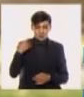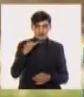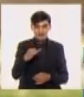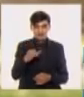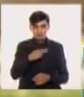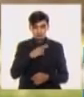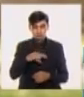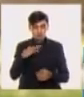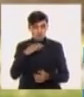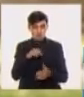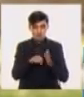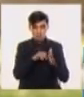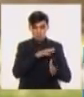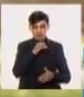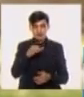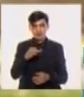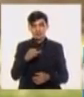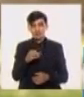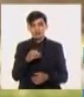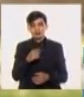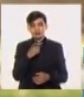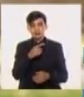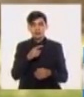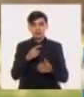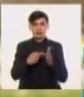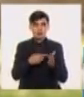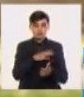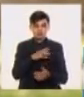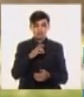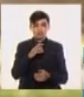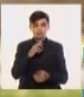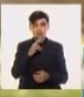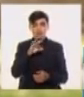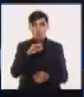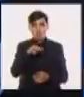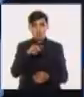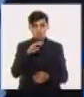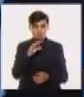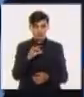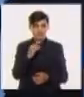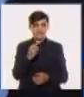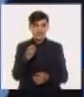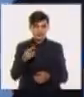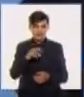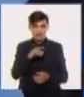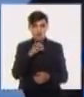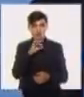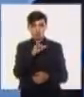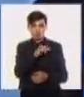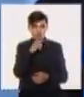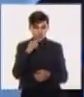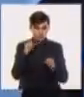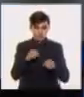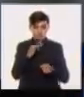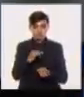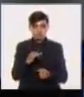населения умерла, то есть тогда, если исходить из этого, то эти страны могут требовать репарацию, компенсацию. У России. В политике любая неосторожно сказанная